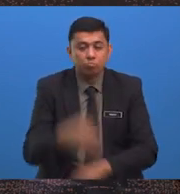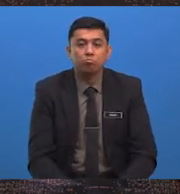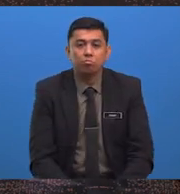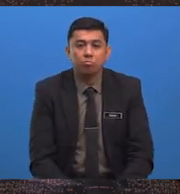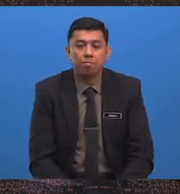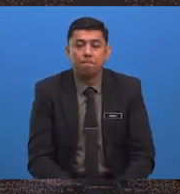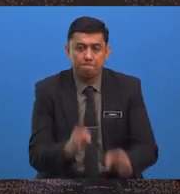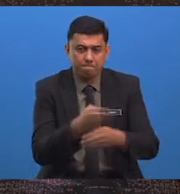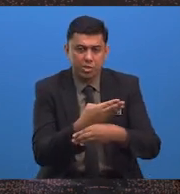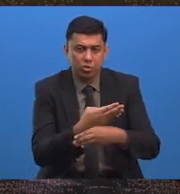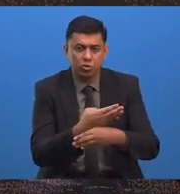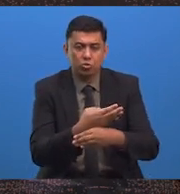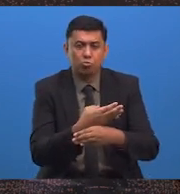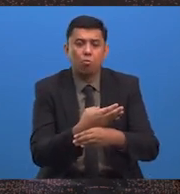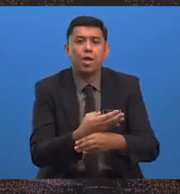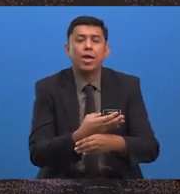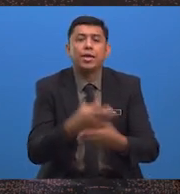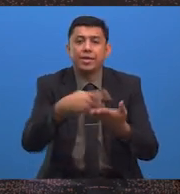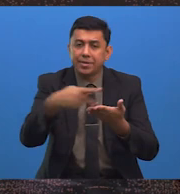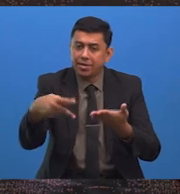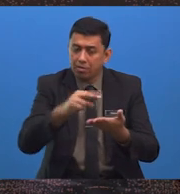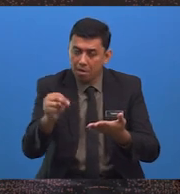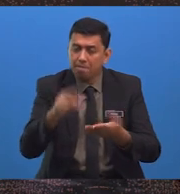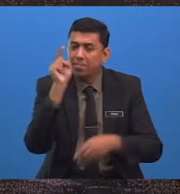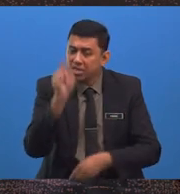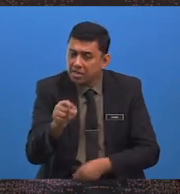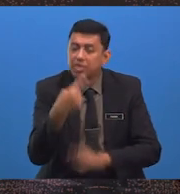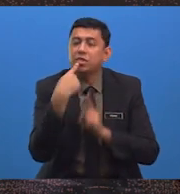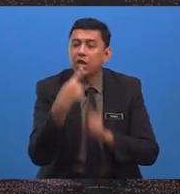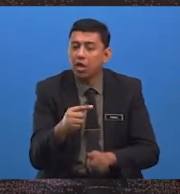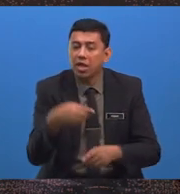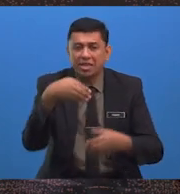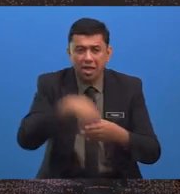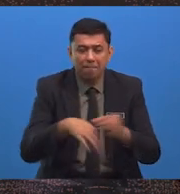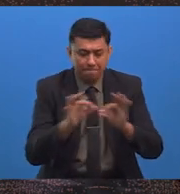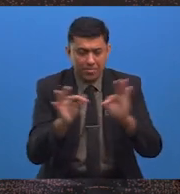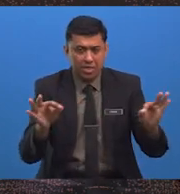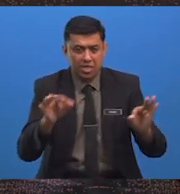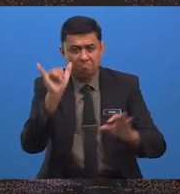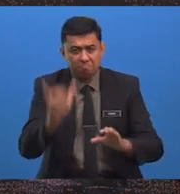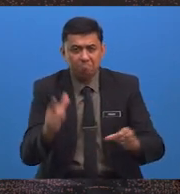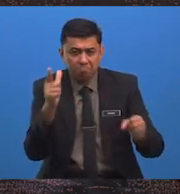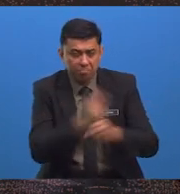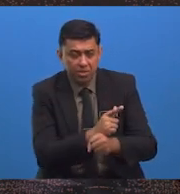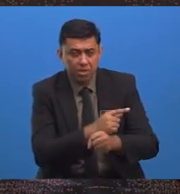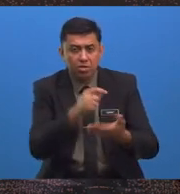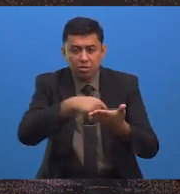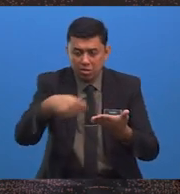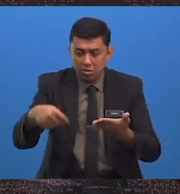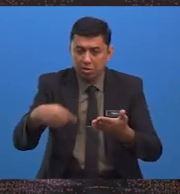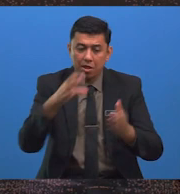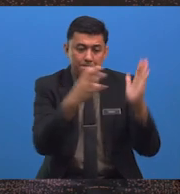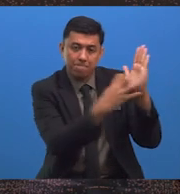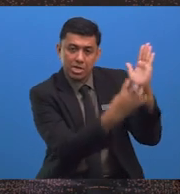Soalan ini berbentuk esei. Maka, anda perlu menjawab dalam ayat yang lengkap dan ditulis